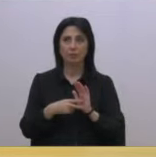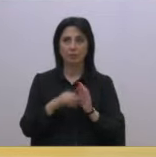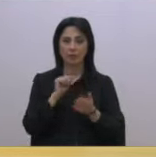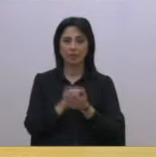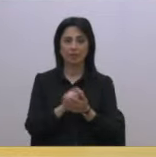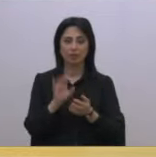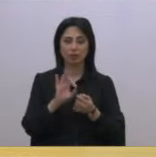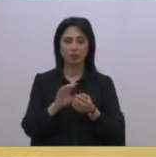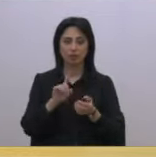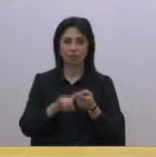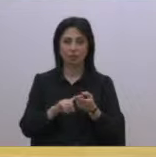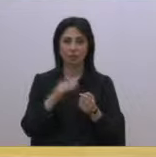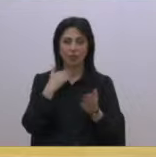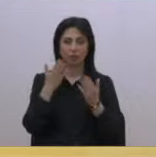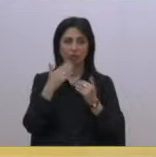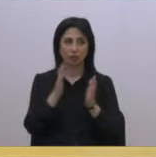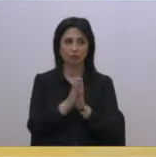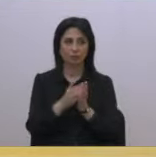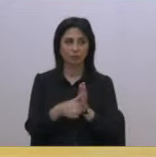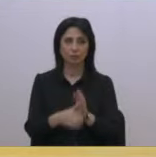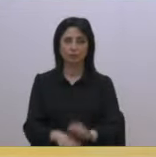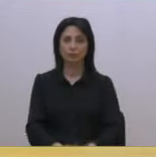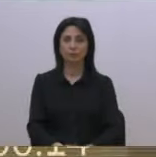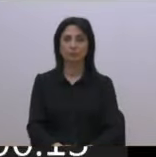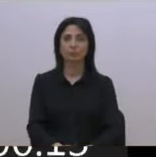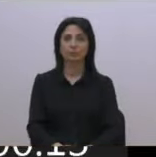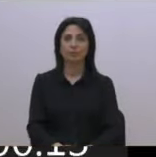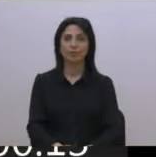სტამტკიცების შესახებ. ვთხოვ ჩართოთ კენჭისხის რეჟიმი.